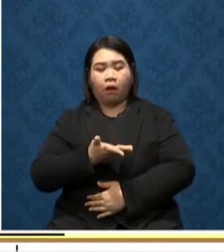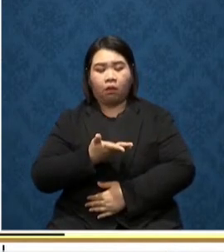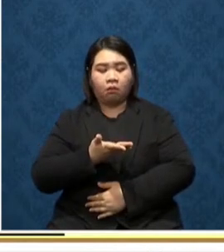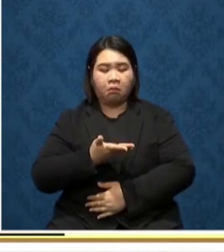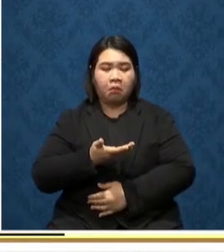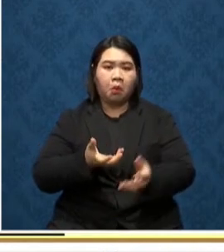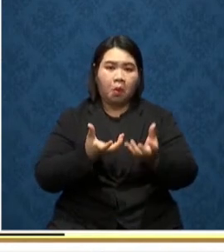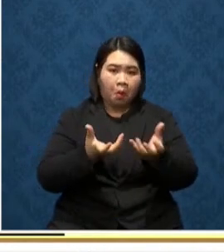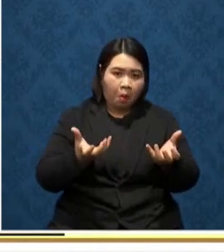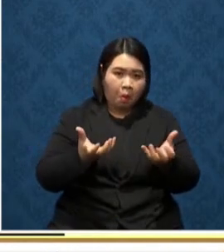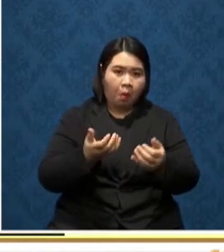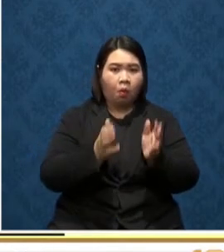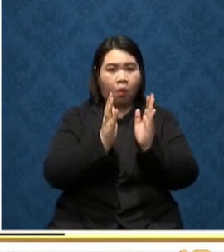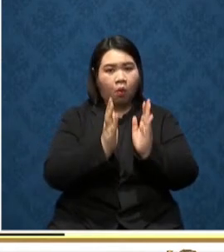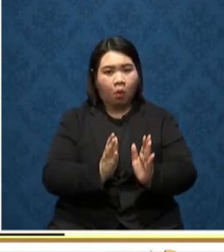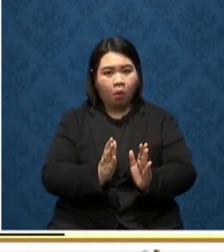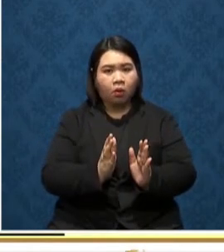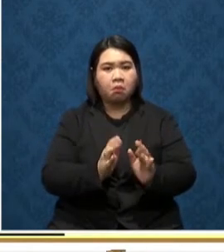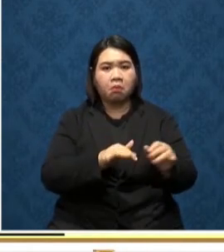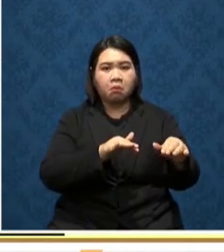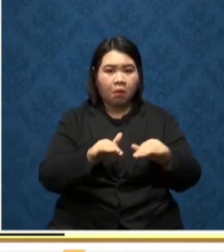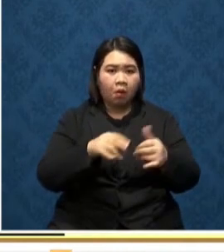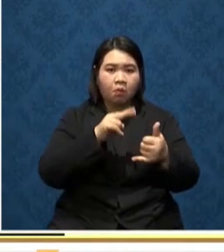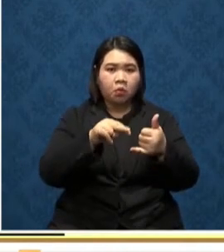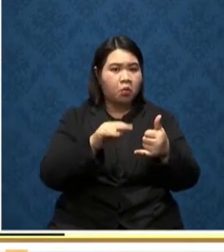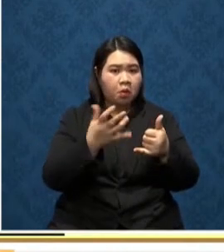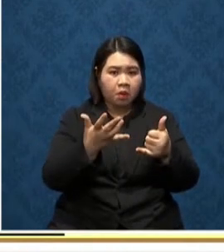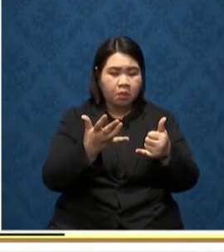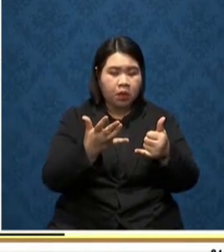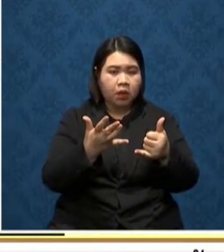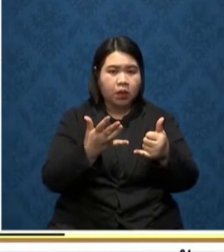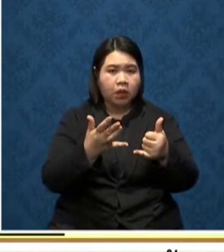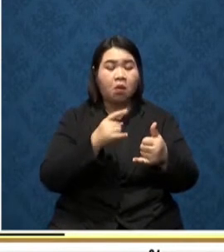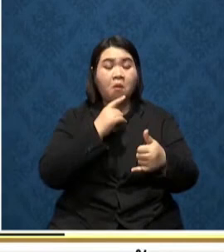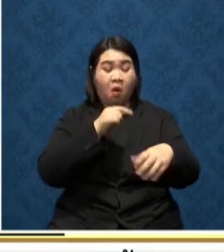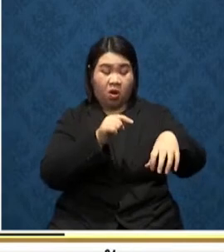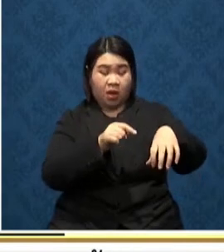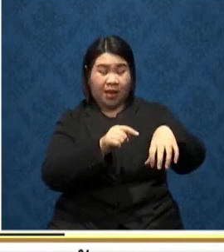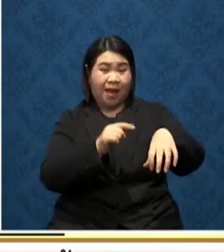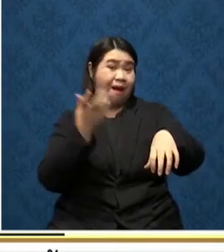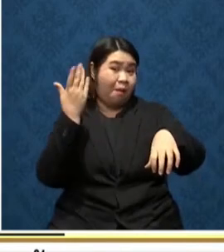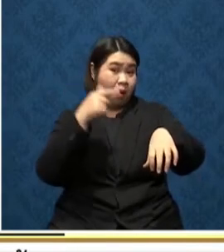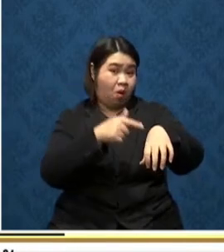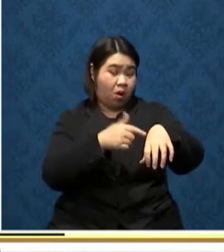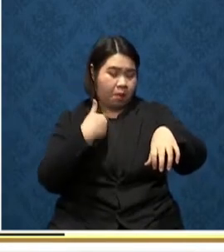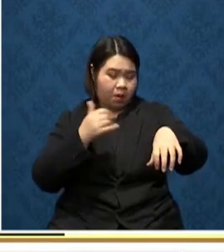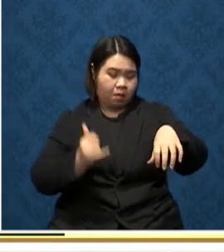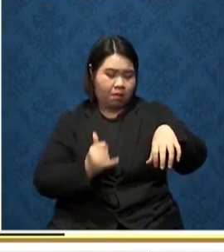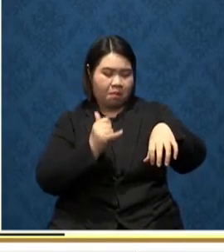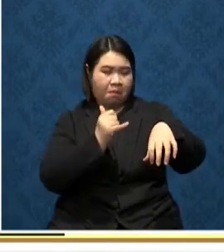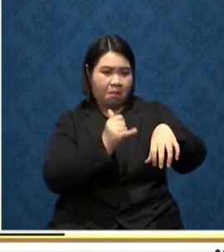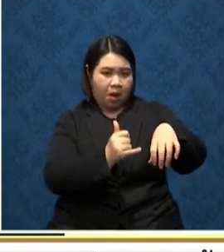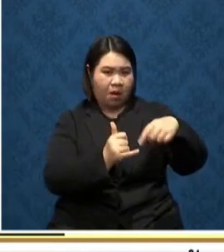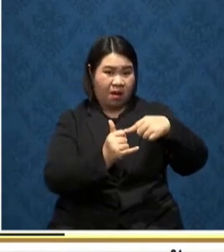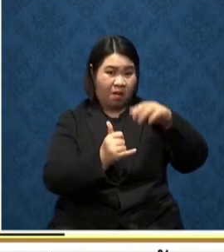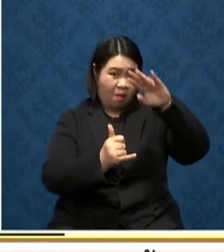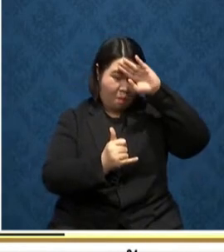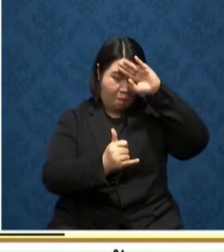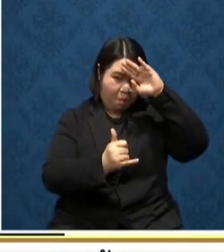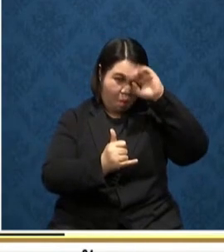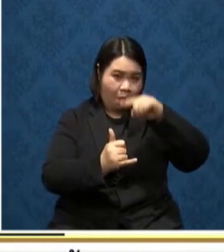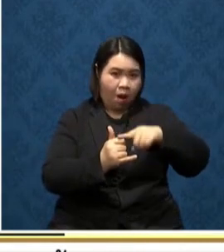้อมมีผู้เสียชีวิตไปหาไปพบแพทย์ที่นั้นที่รงบนเดิม